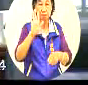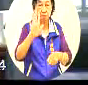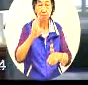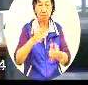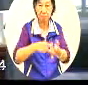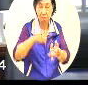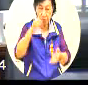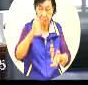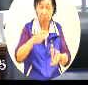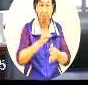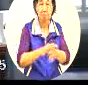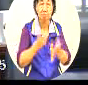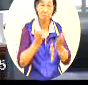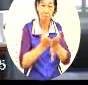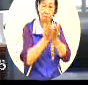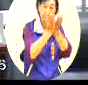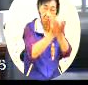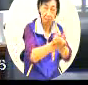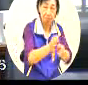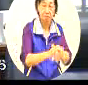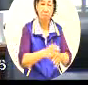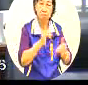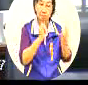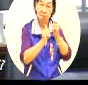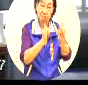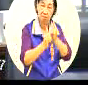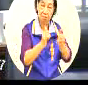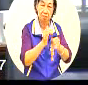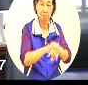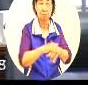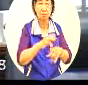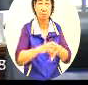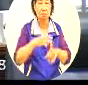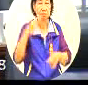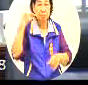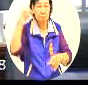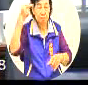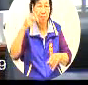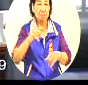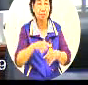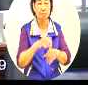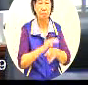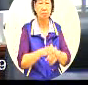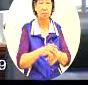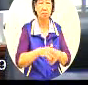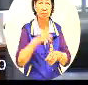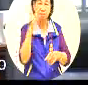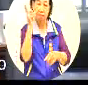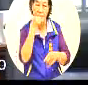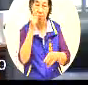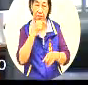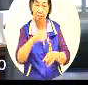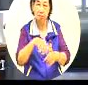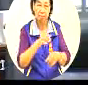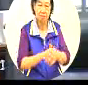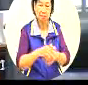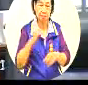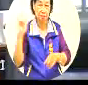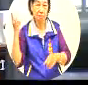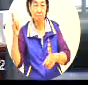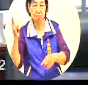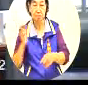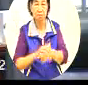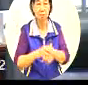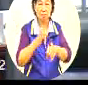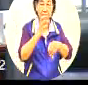题是民众即使你五分钟七分钟就有一艘船来了，民众还是常常必须要等待大约三十分钟